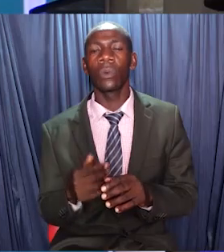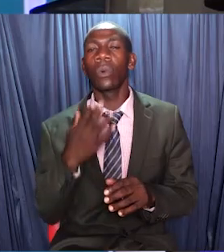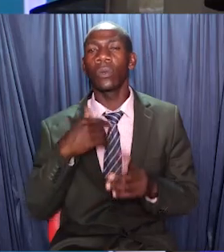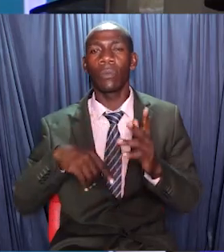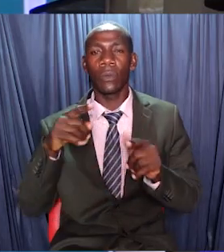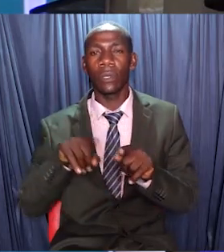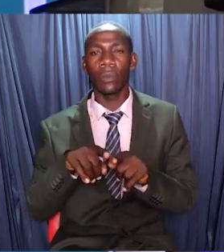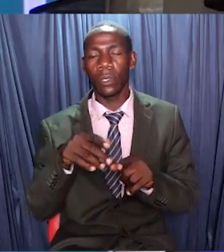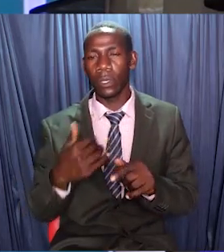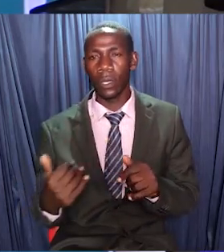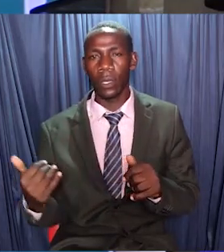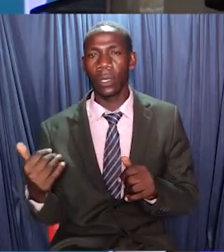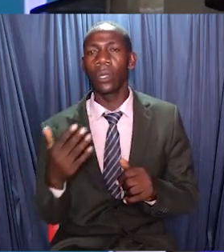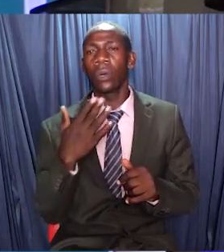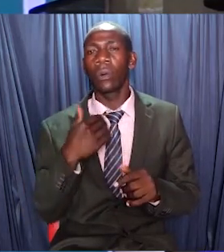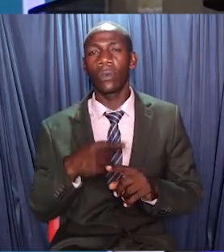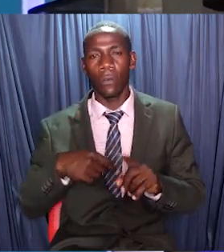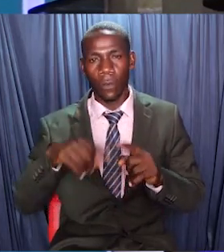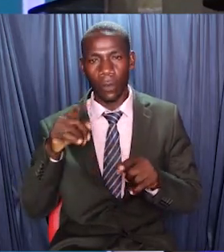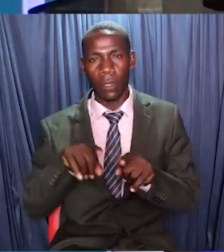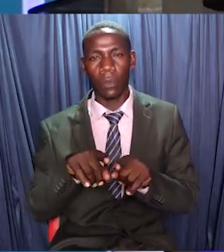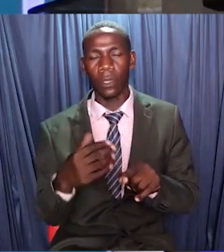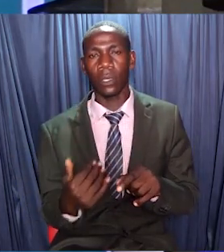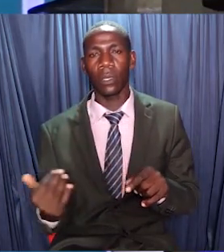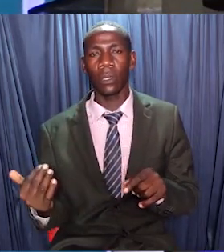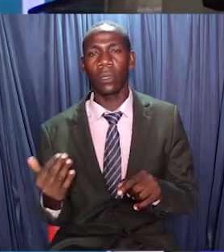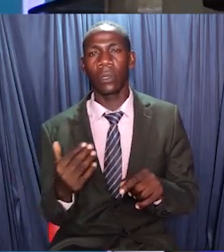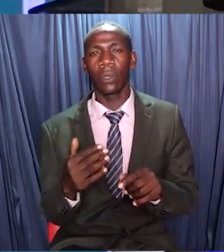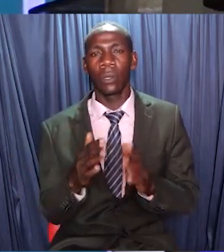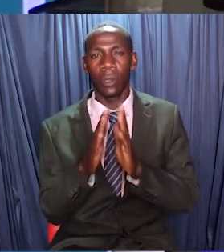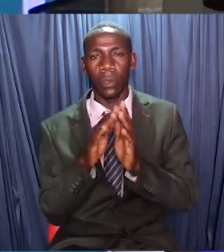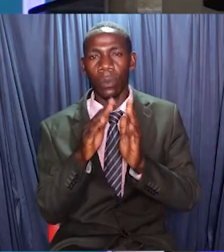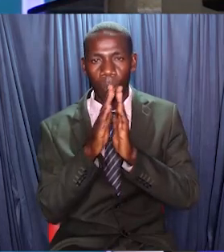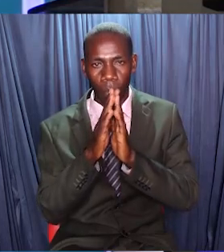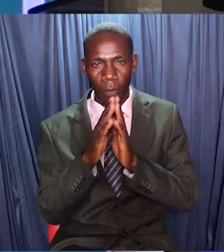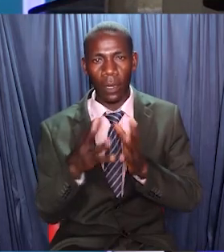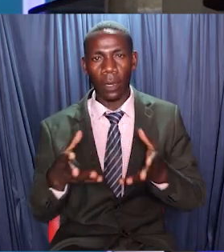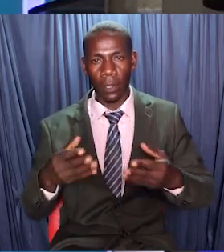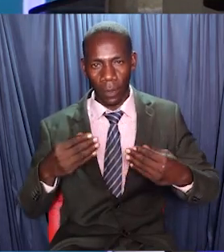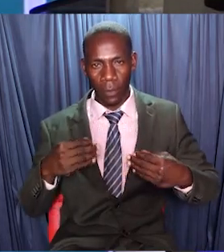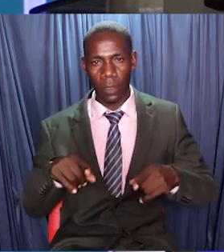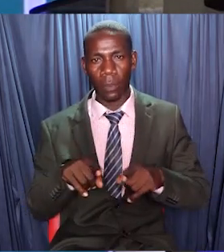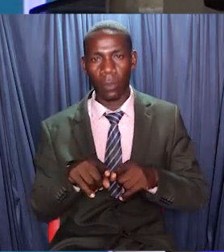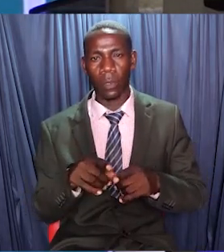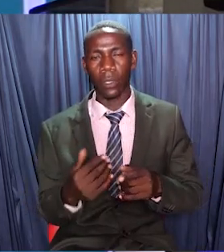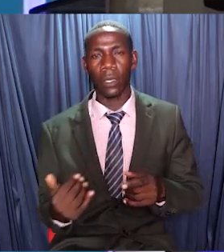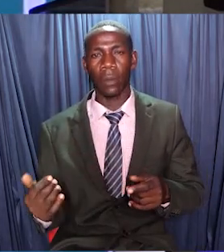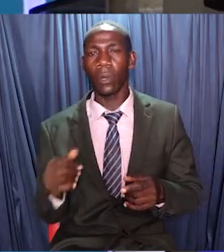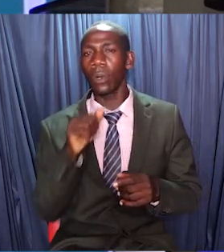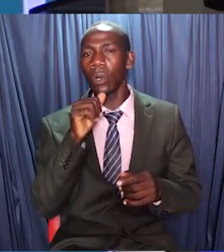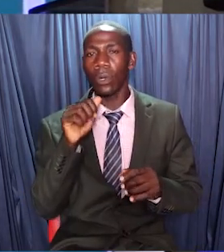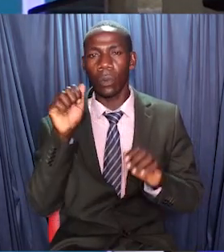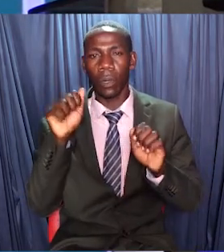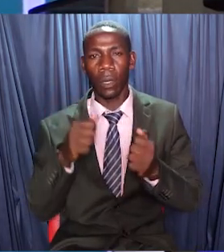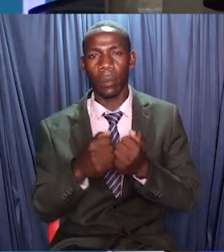mwana. You want to prosper as a child. Wataka upate kama mwana. You want to receive as a child. Wataka kiombea upate kama mwana. You want to be prayed for and receive as a child. Lakini haiwezekani. But